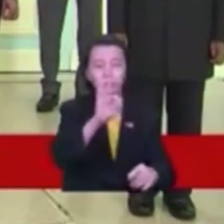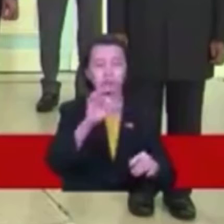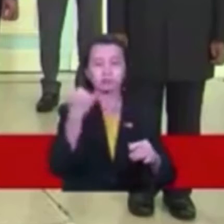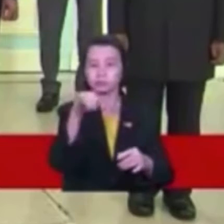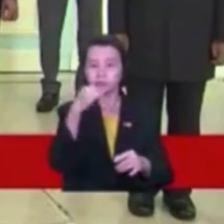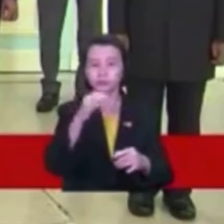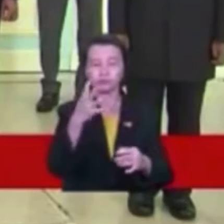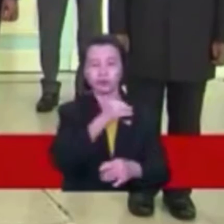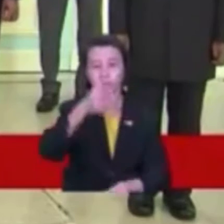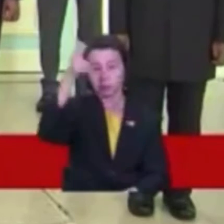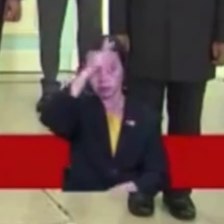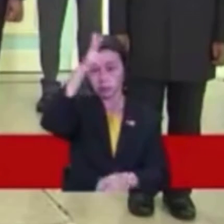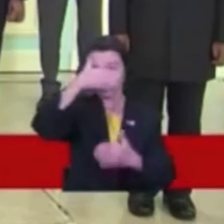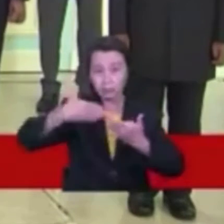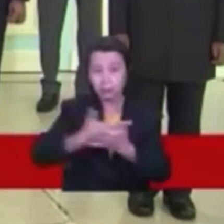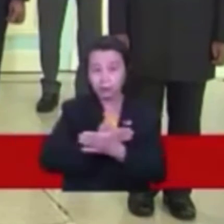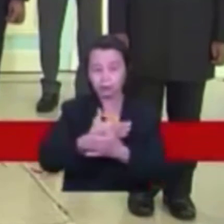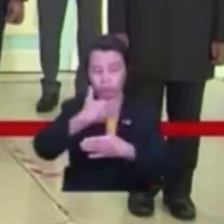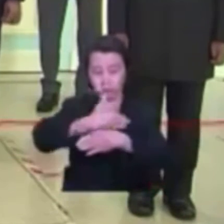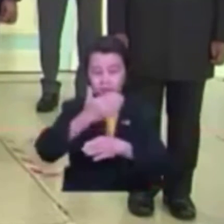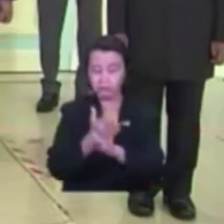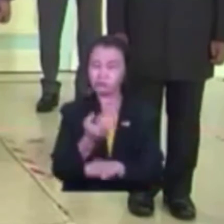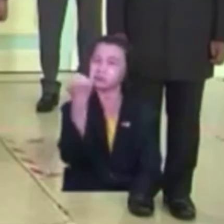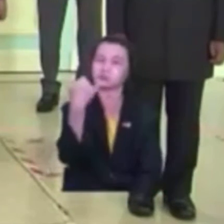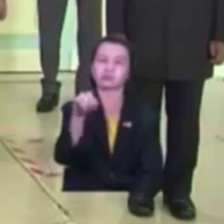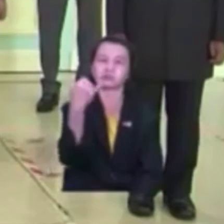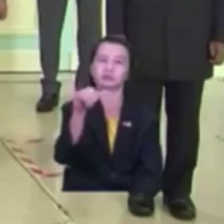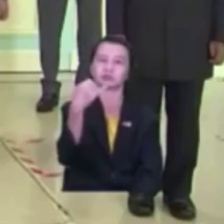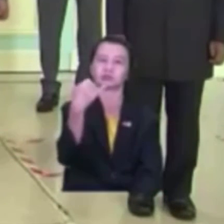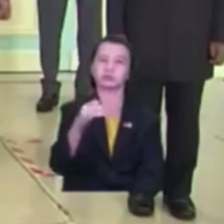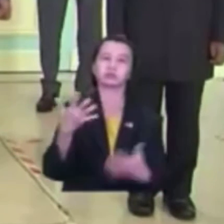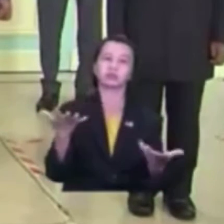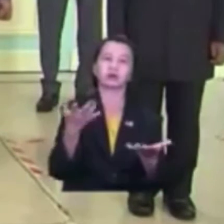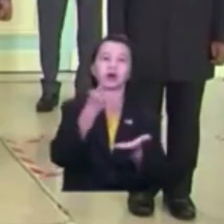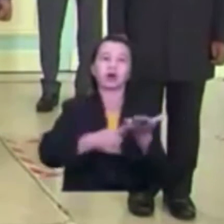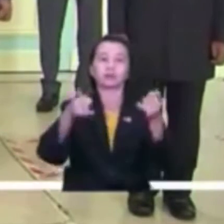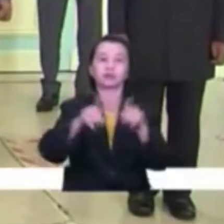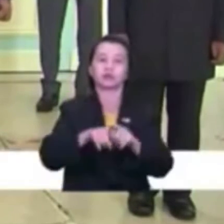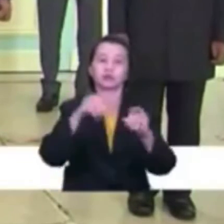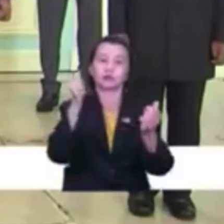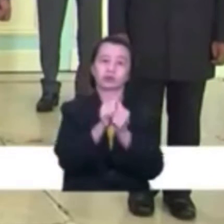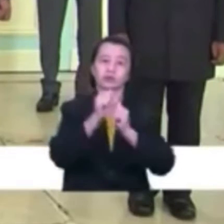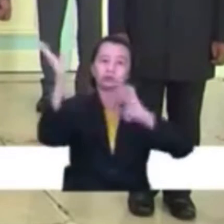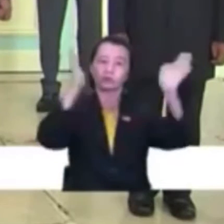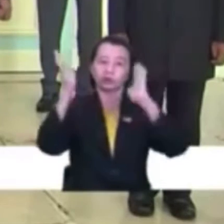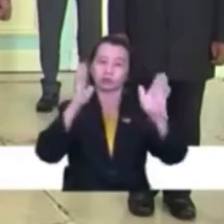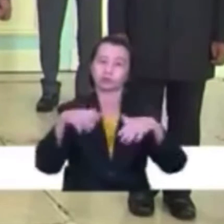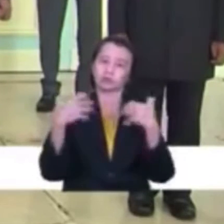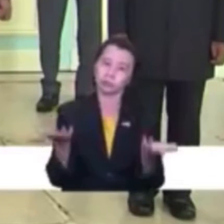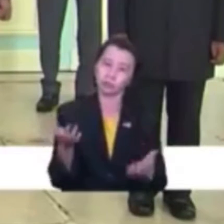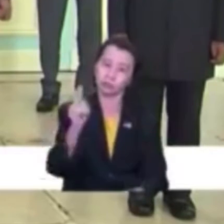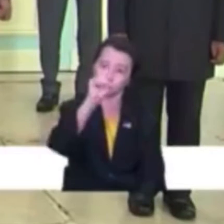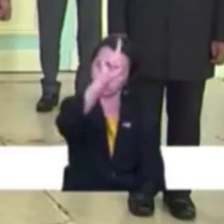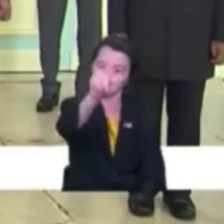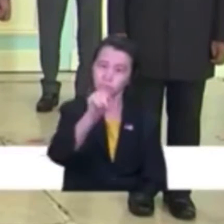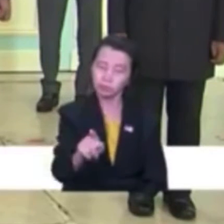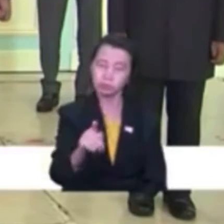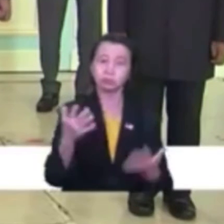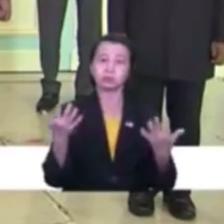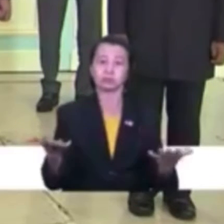tidak dapat dibentuk Hai apakah jadi kepada negara kita Hai sekiranya